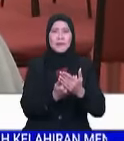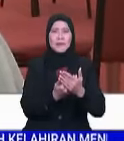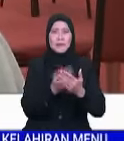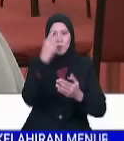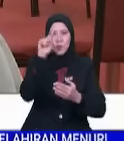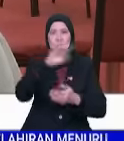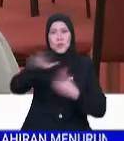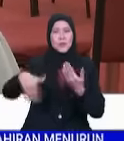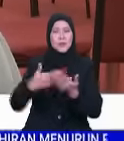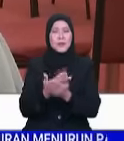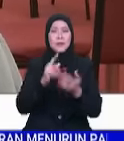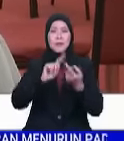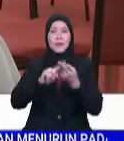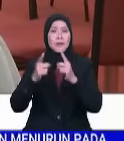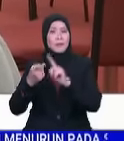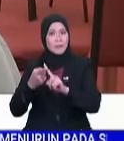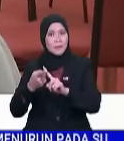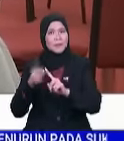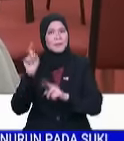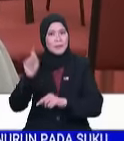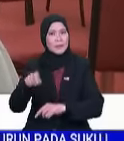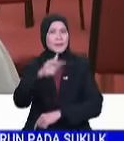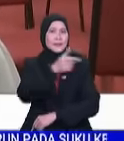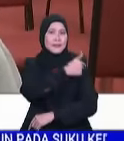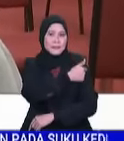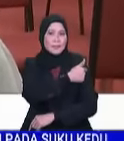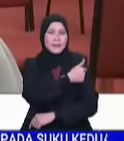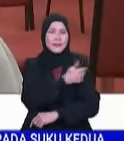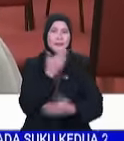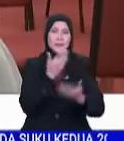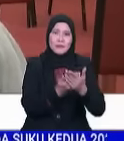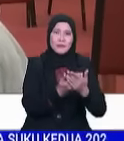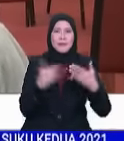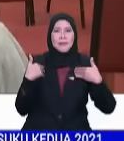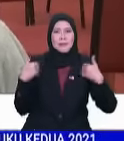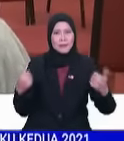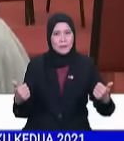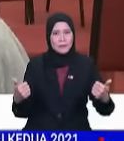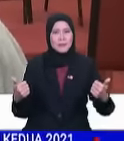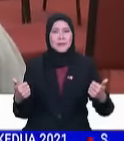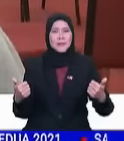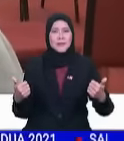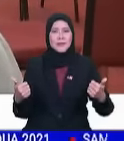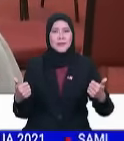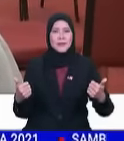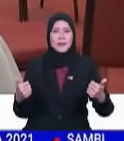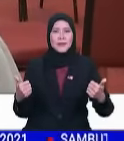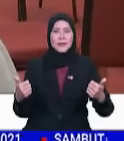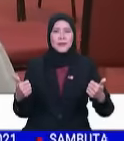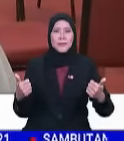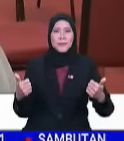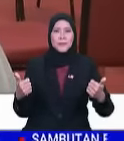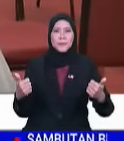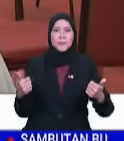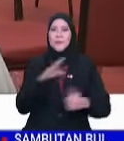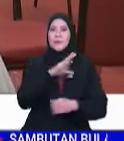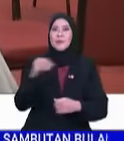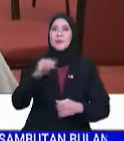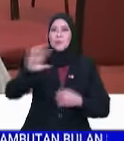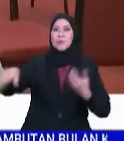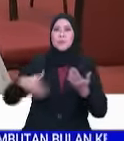harap kawan-kawan juga semua haruslah vaksin untuk kebaikan kita, kesihatan dan untuk